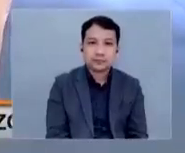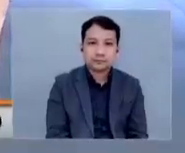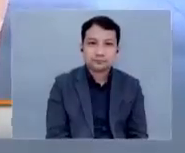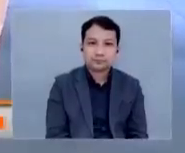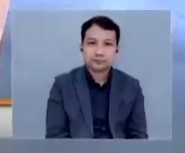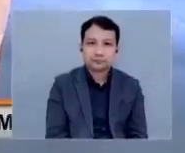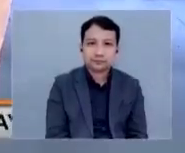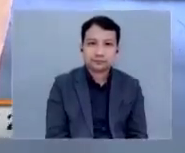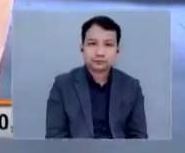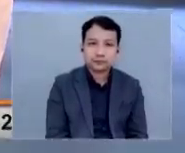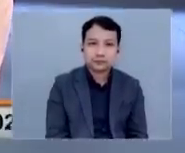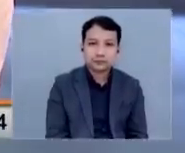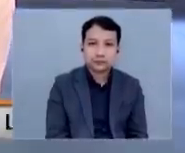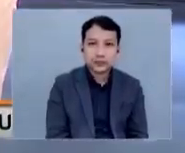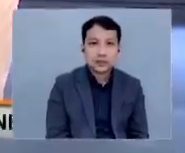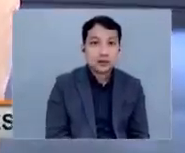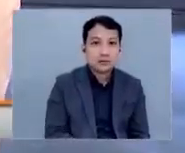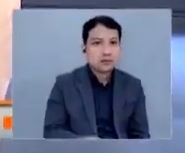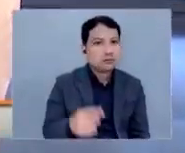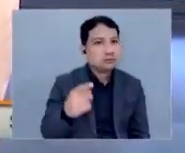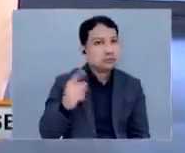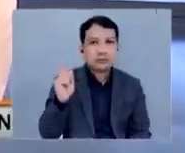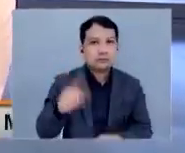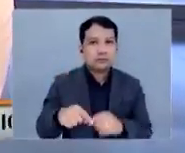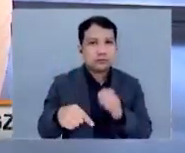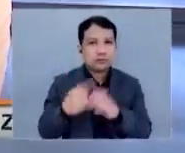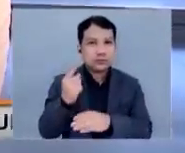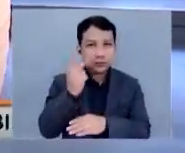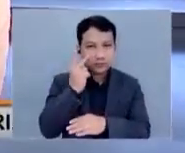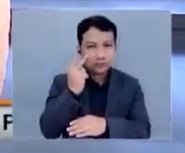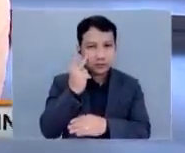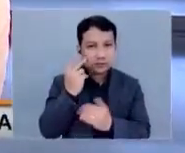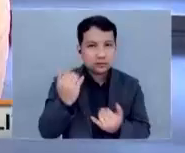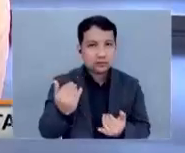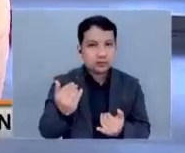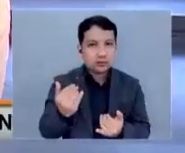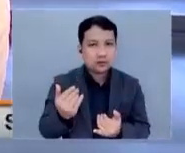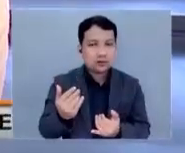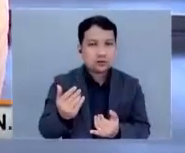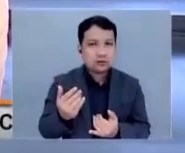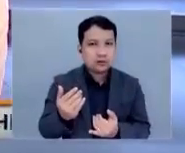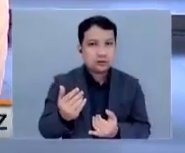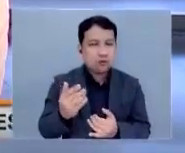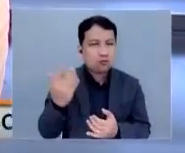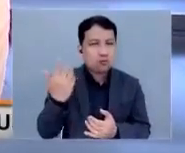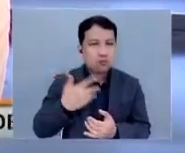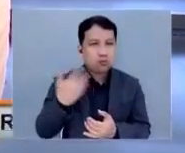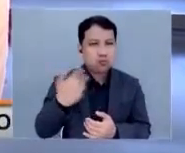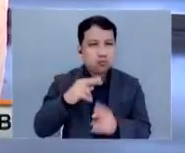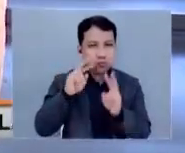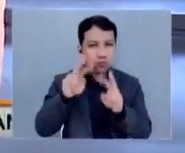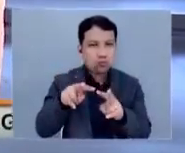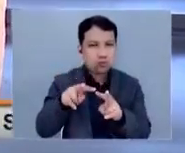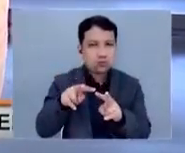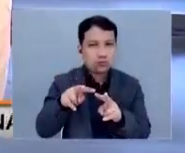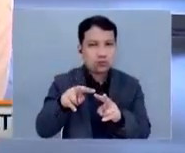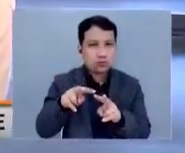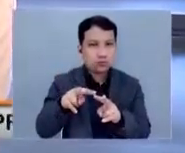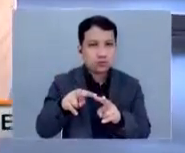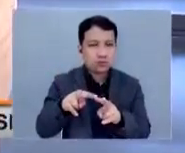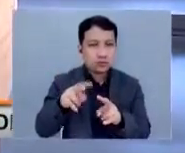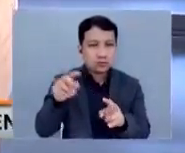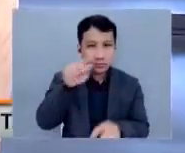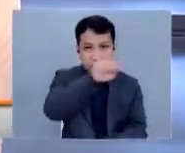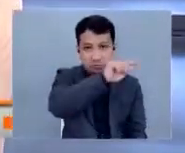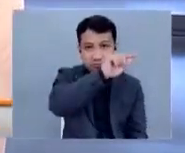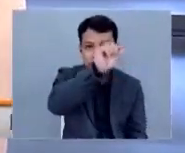Mga kapatid, bihira lang makita. Pero kapag nandyan na, siguradong mamamangha ka sa mga kometa. Ang